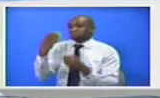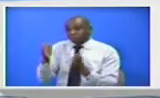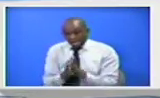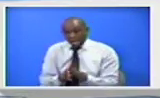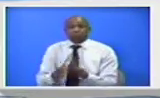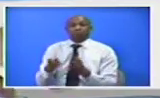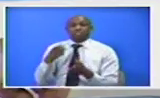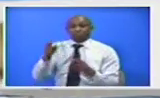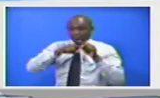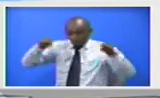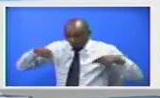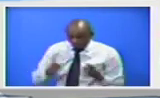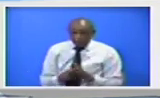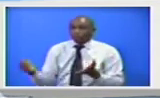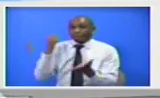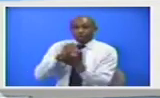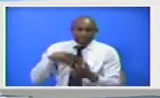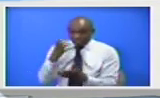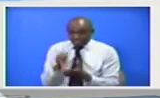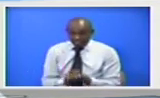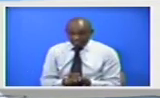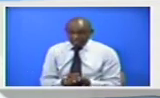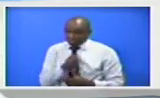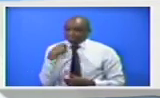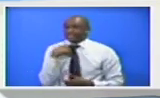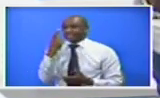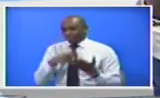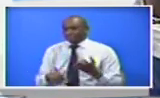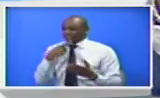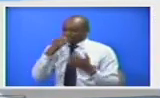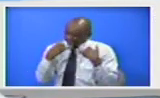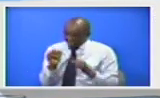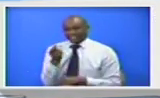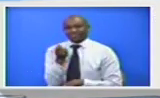kuandika returning officers na kuhusu. Hayo nitasema kwamba walijaribu.